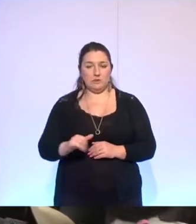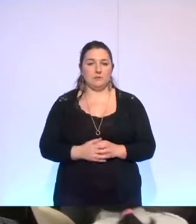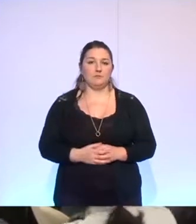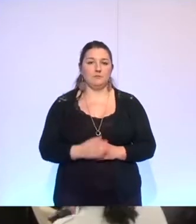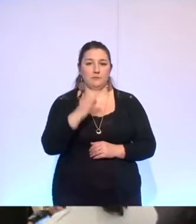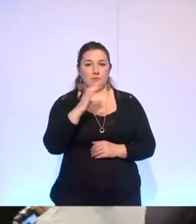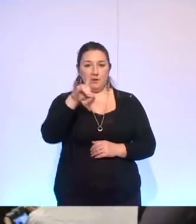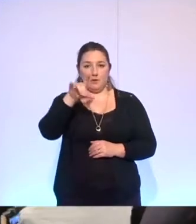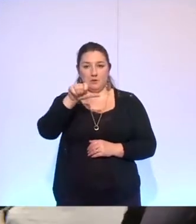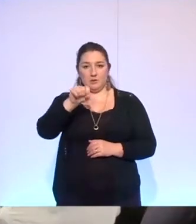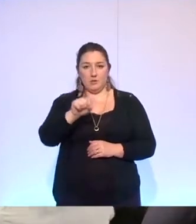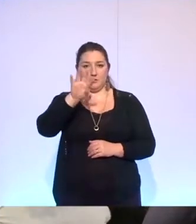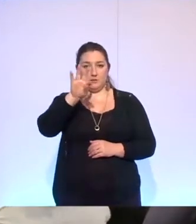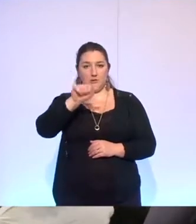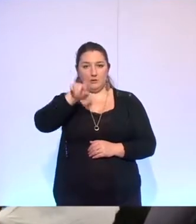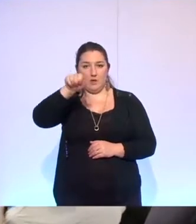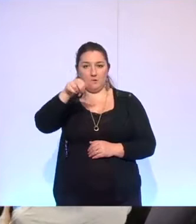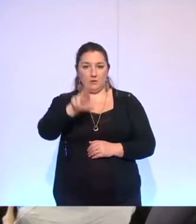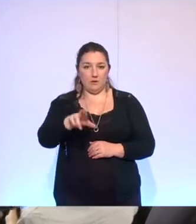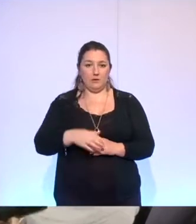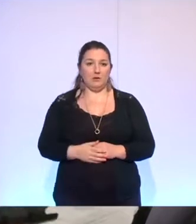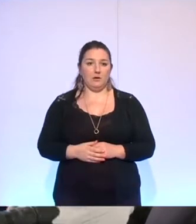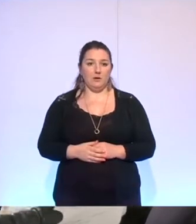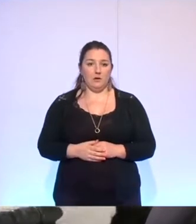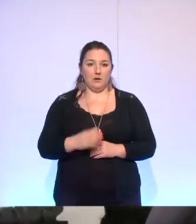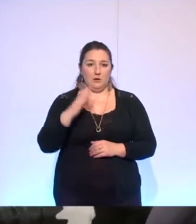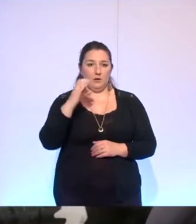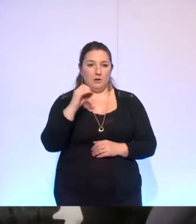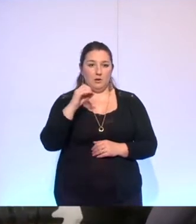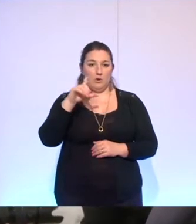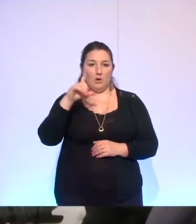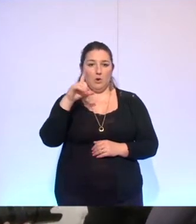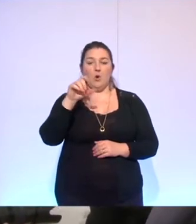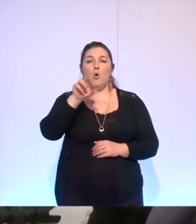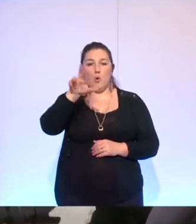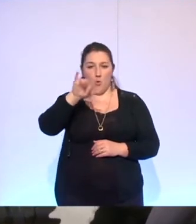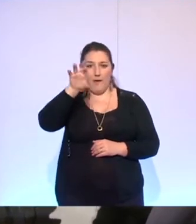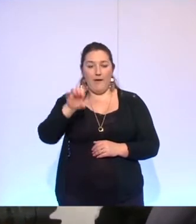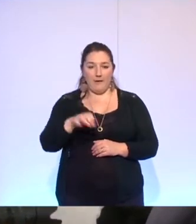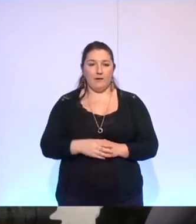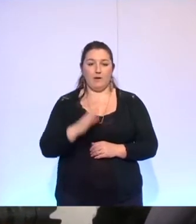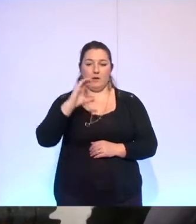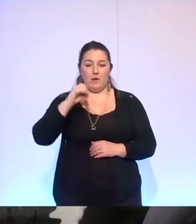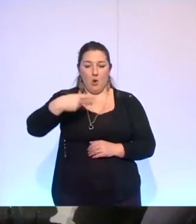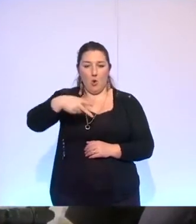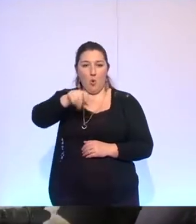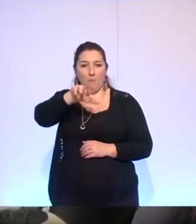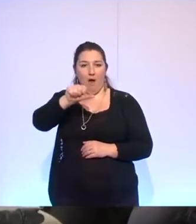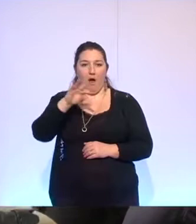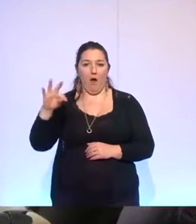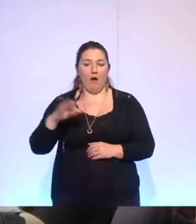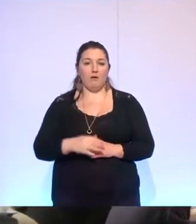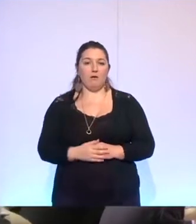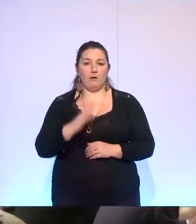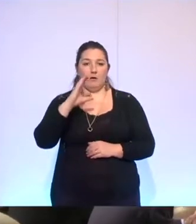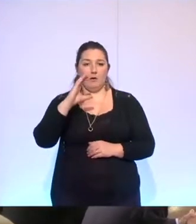Chastanier Thierry. Présent. Clouer Pascal. Présent. Compara Laurence. Présent. Confesson